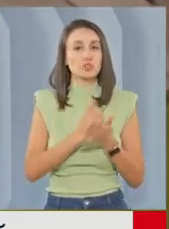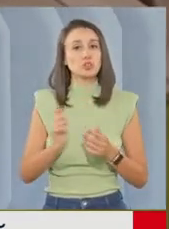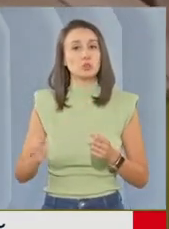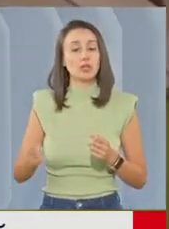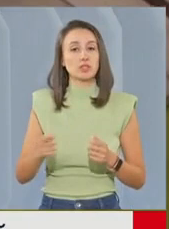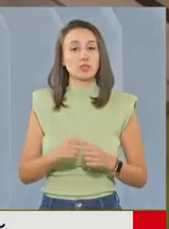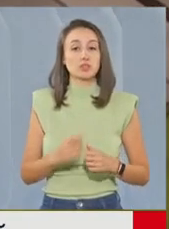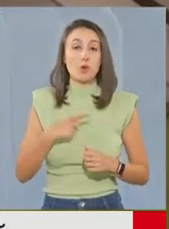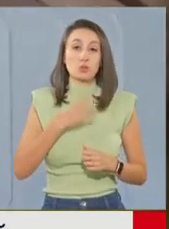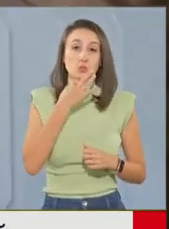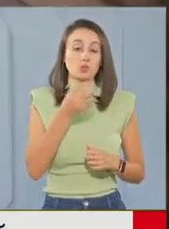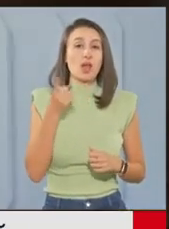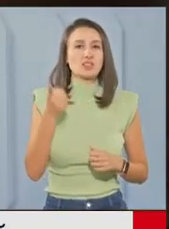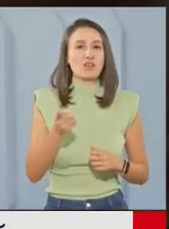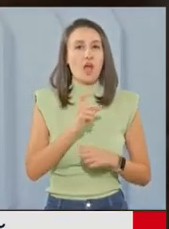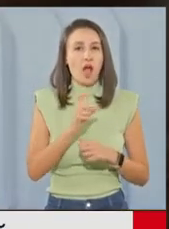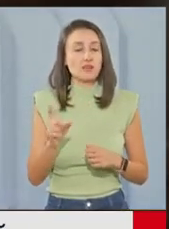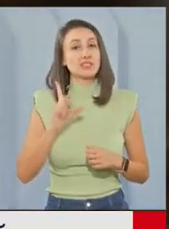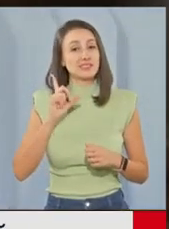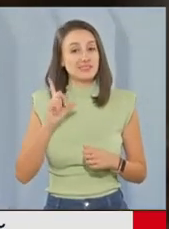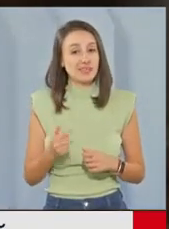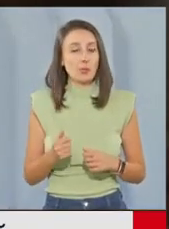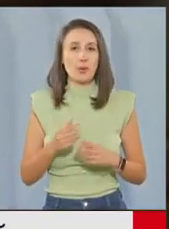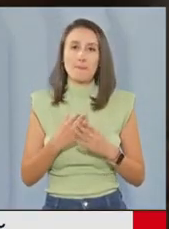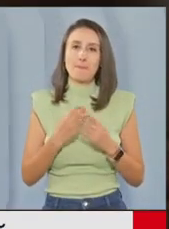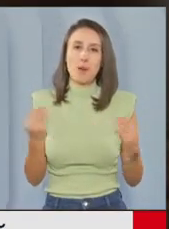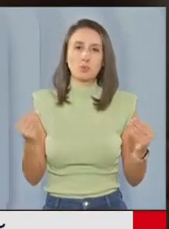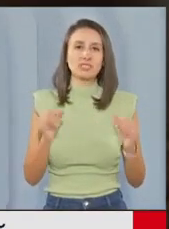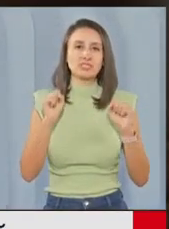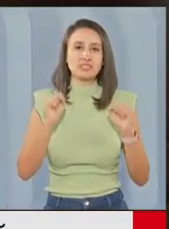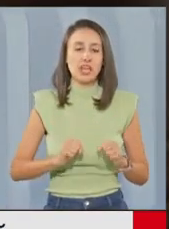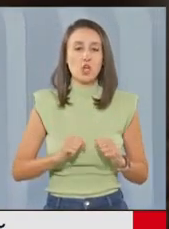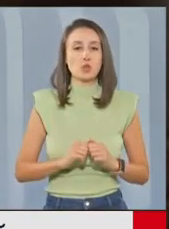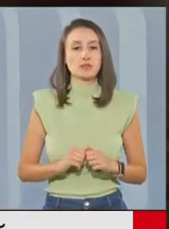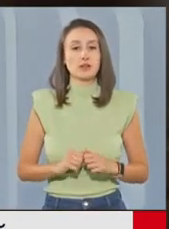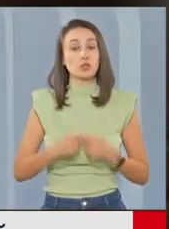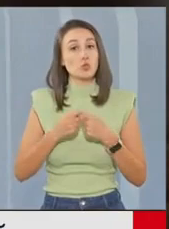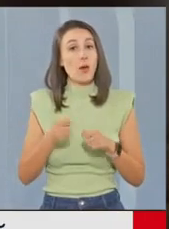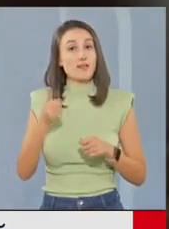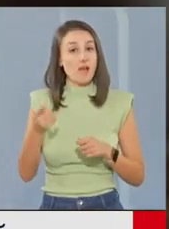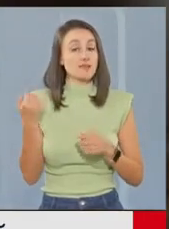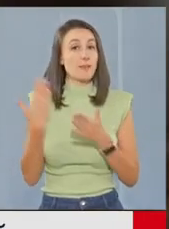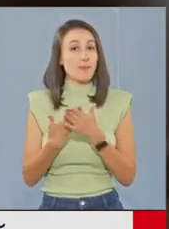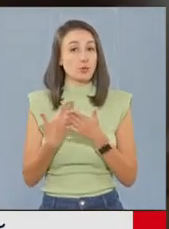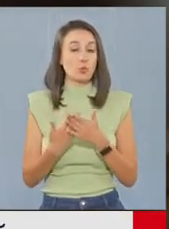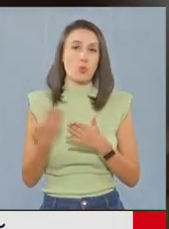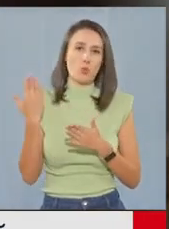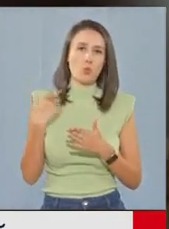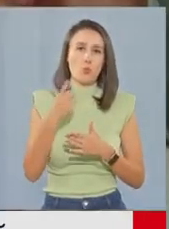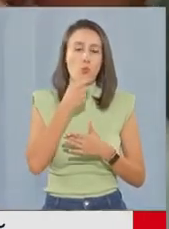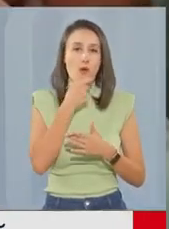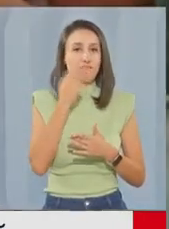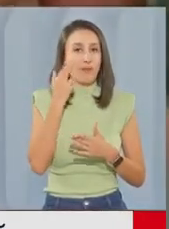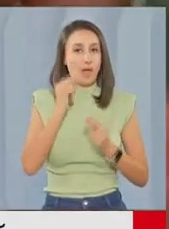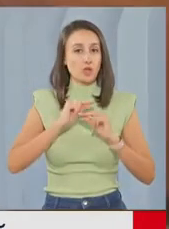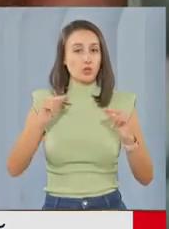judecătorilor și spun că astfel de cazuri trebuie tratate cu mult mai multă severitate toate acestea vin în contextul în care în urmă cu un